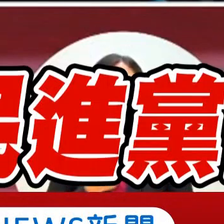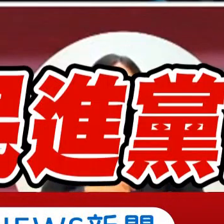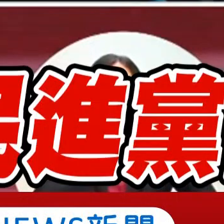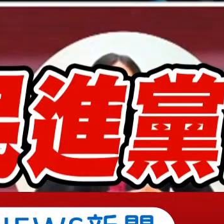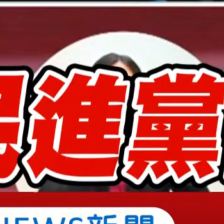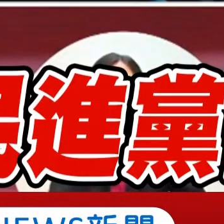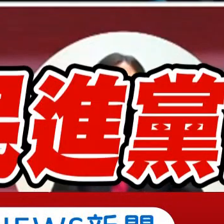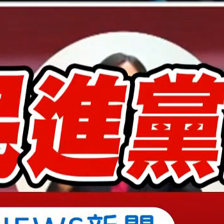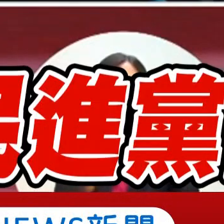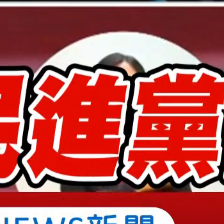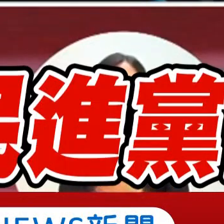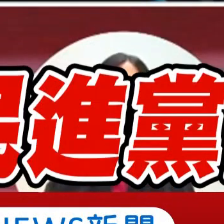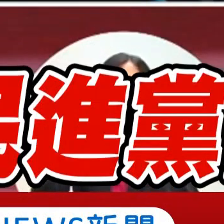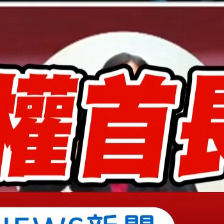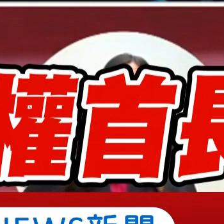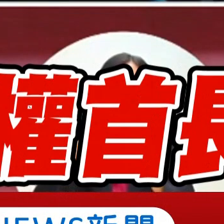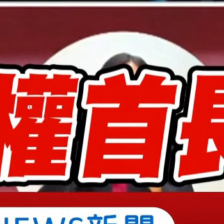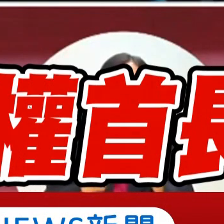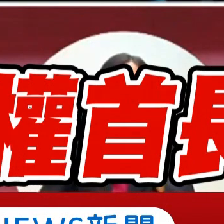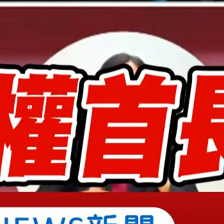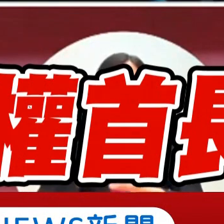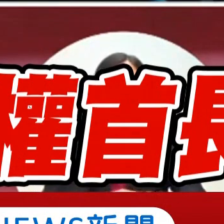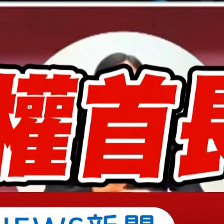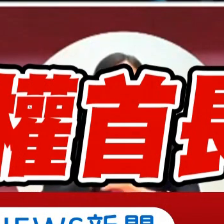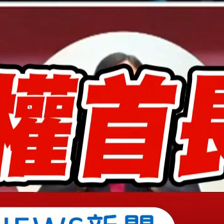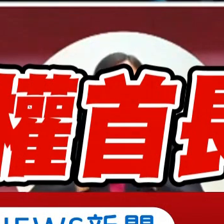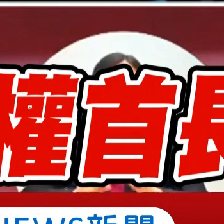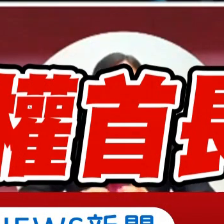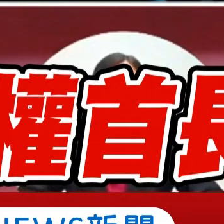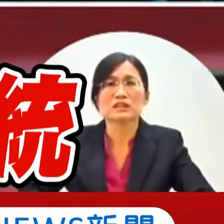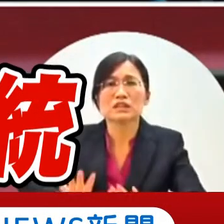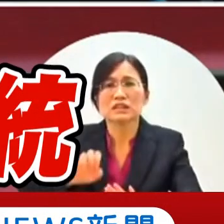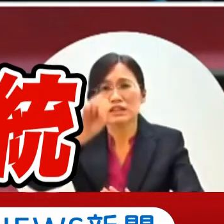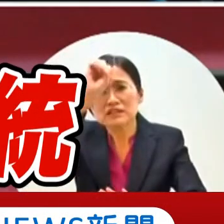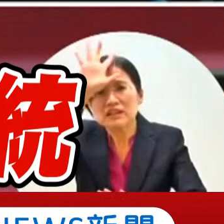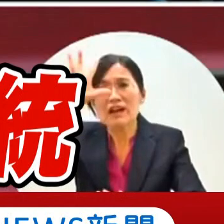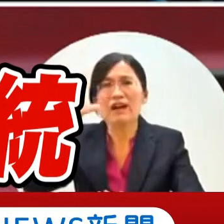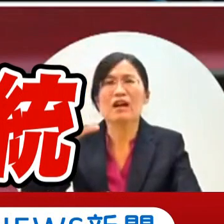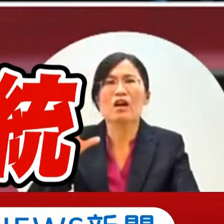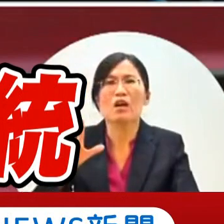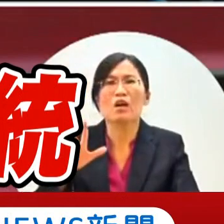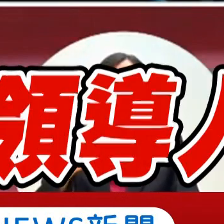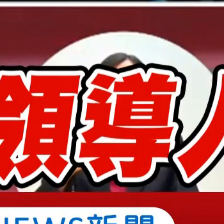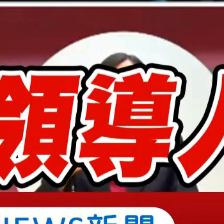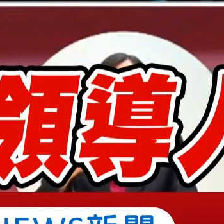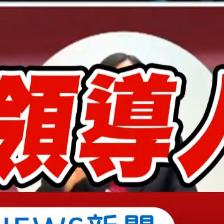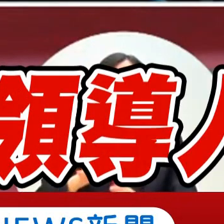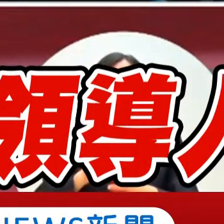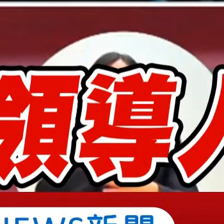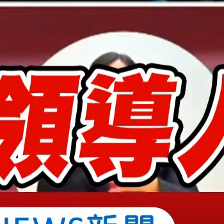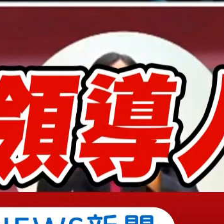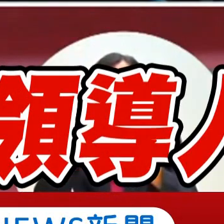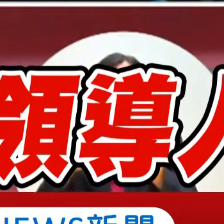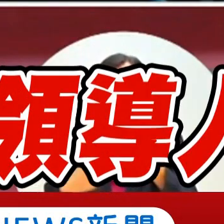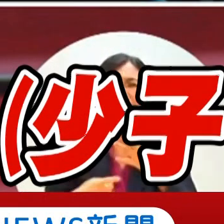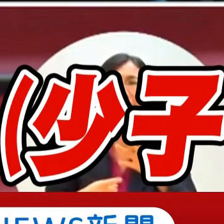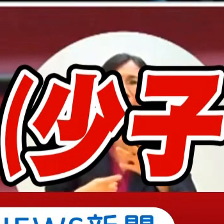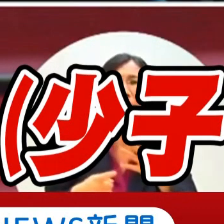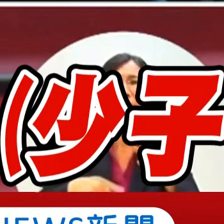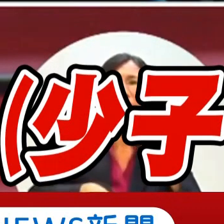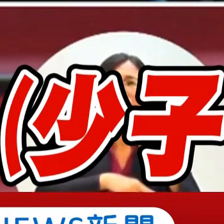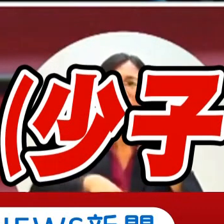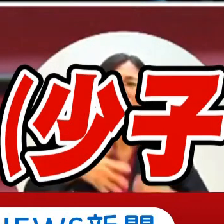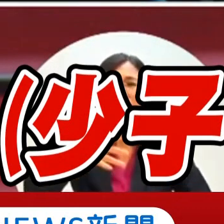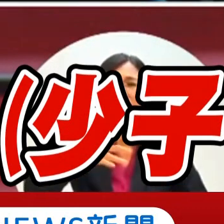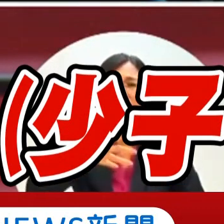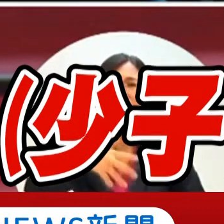陈市长，您身为民进党内握有人事预算实权首长中排名在总统、行政院长后的领导人，应